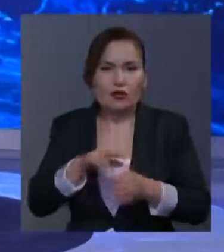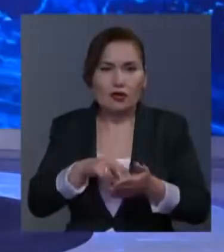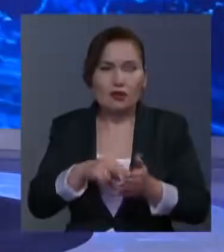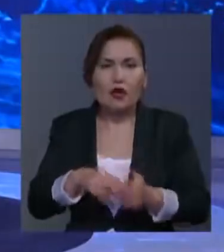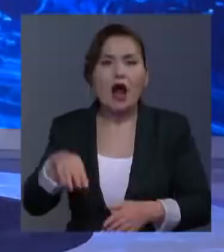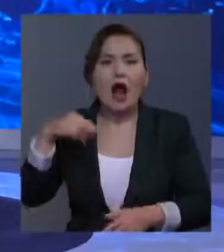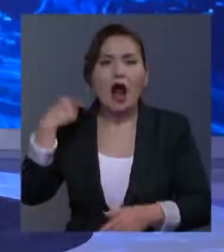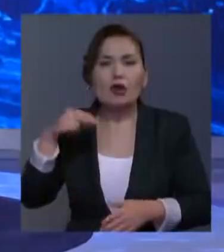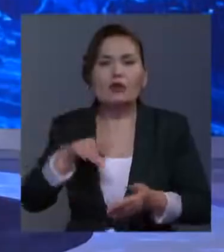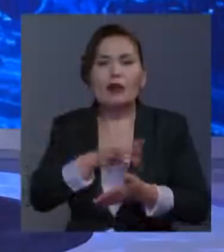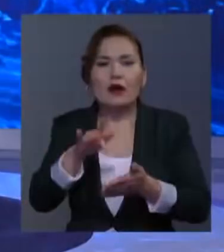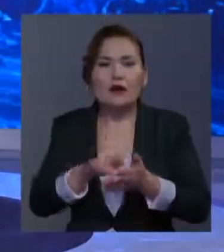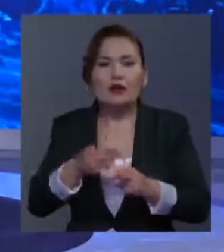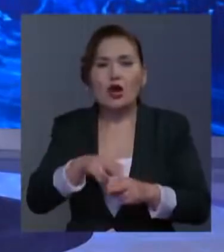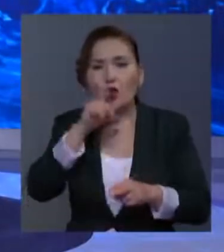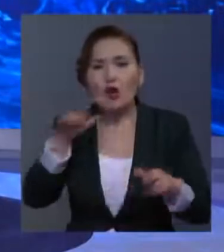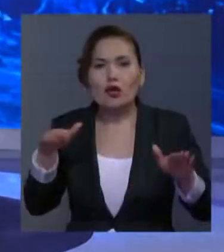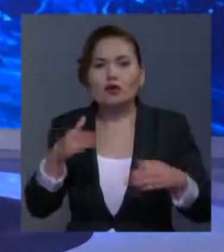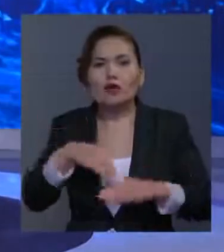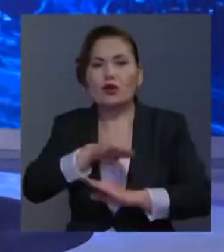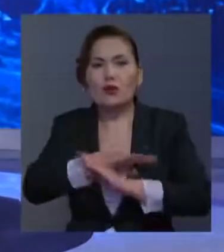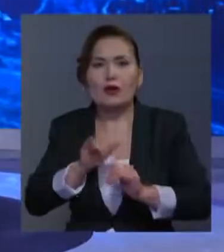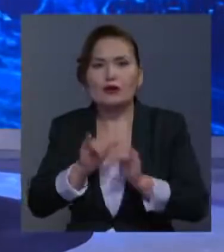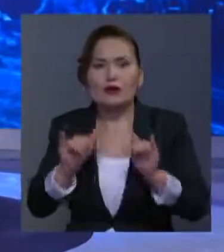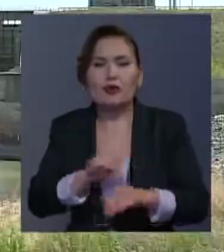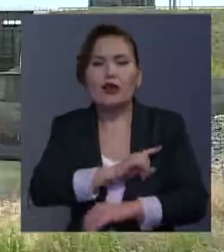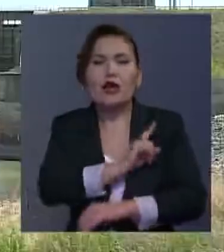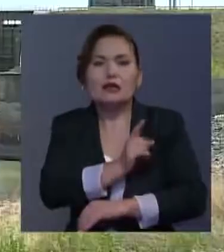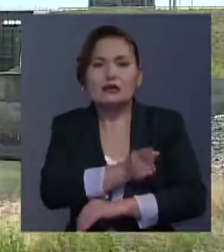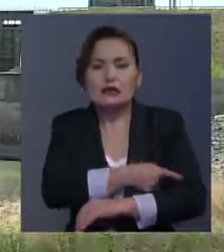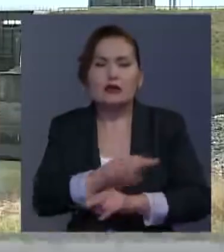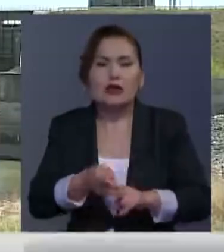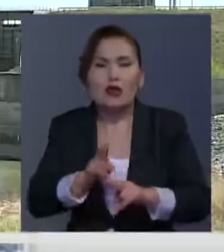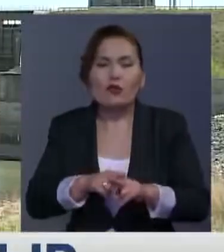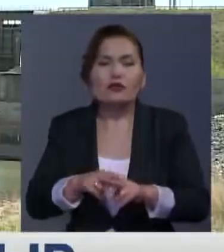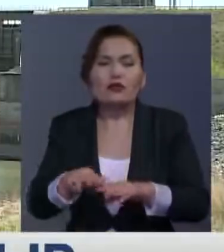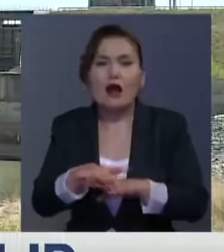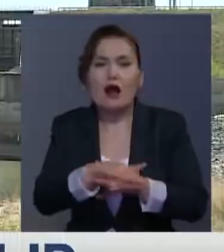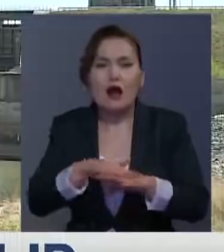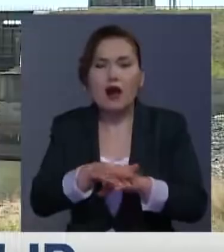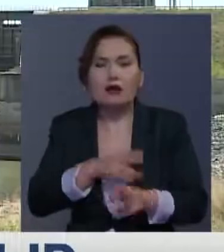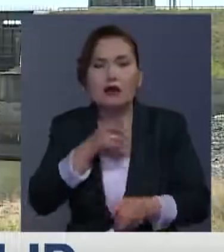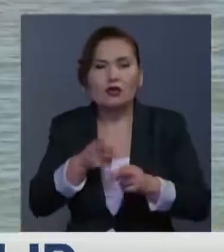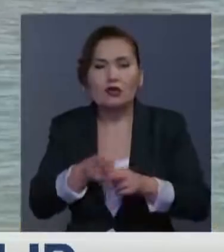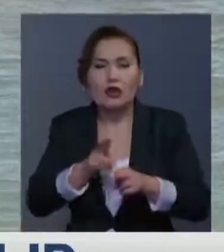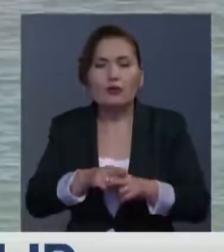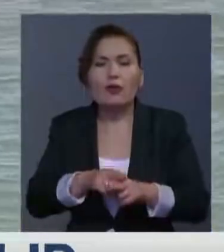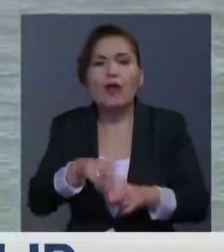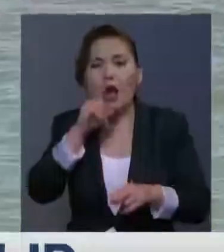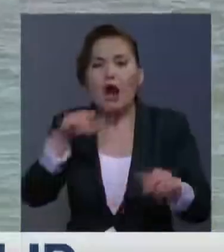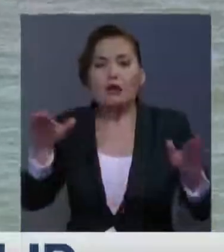Ақтөбе су қоймасында құстар қырылып жатыр. Бұлай деп әлеуметтік желіде жергілікті тұрғындар дабыл қақты. Денелерінде ешқандай жарақат